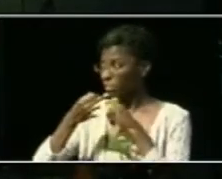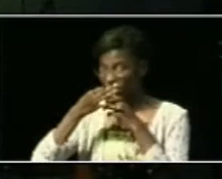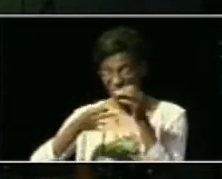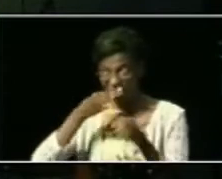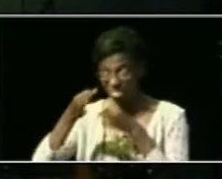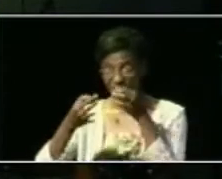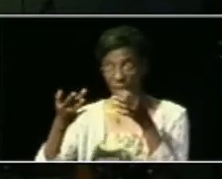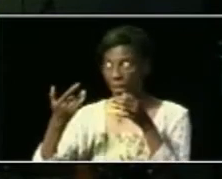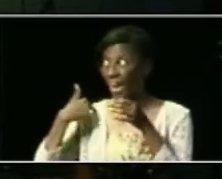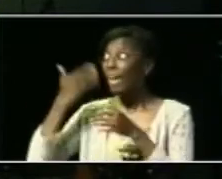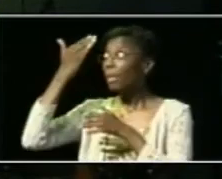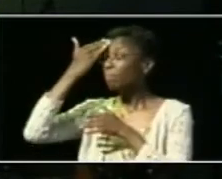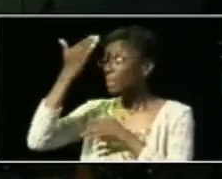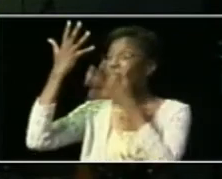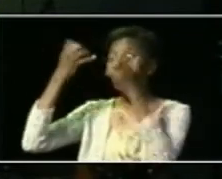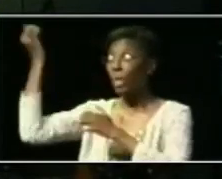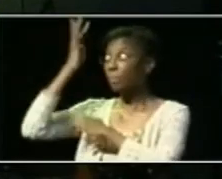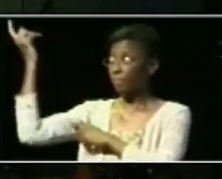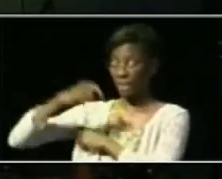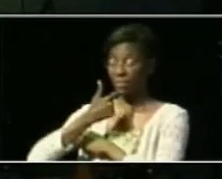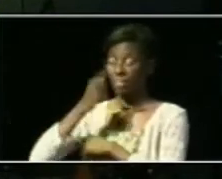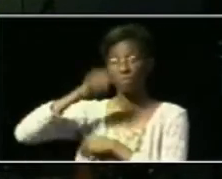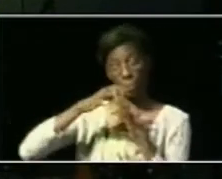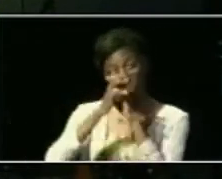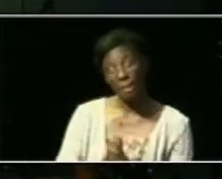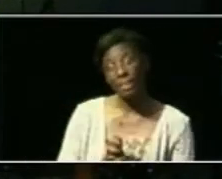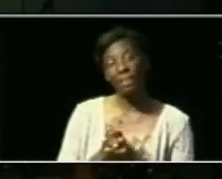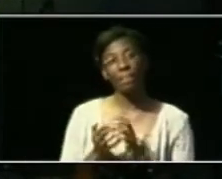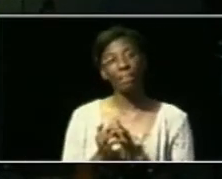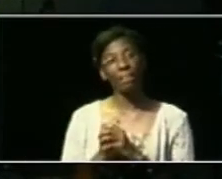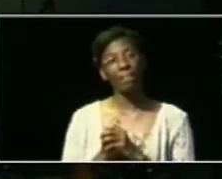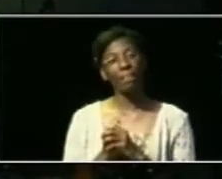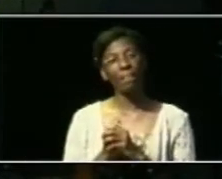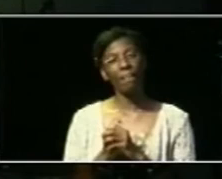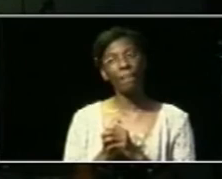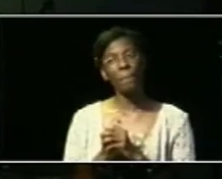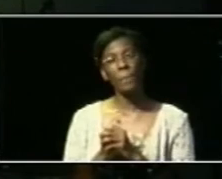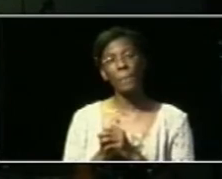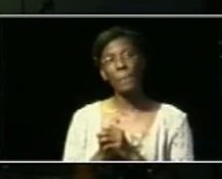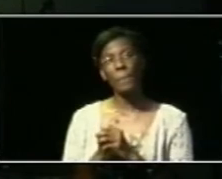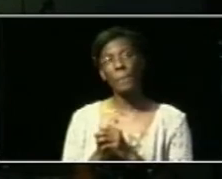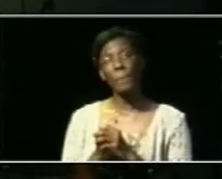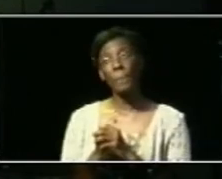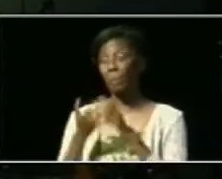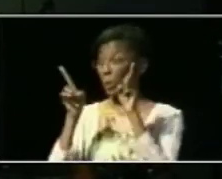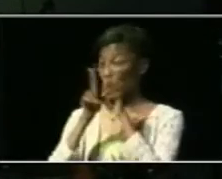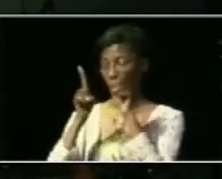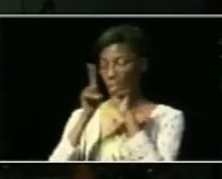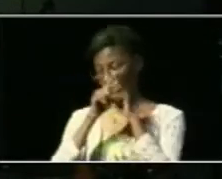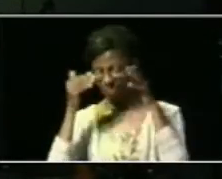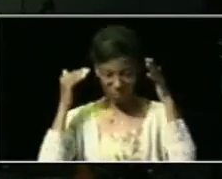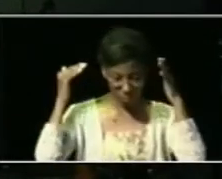à moins que nous ne prions. And base your belief and your understanding upon God's word. Et fondez